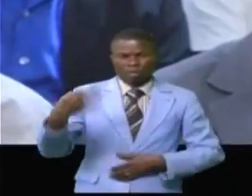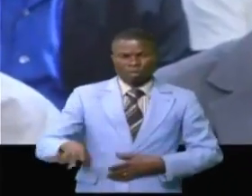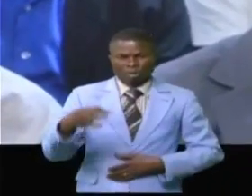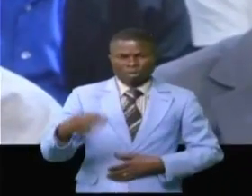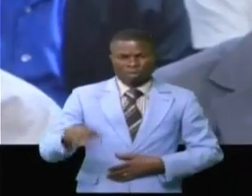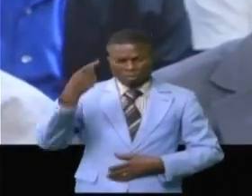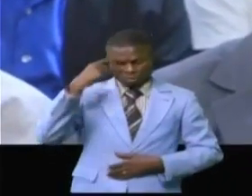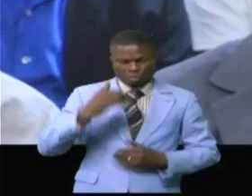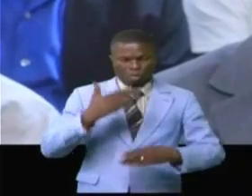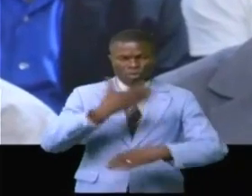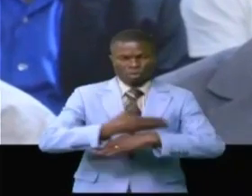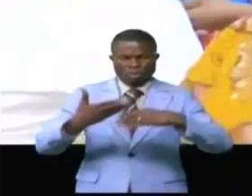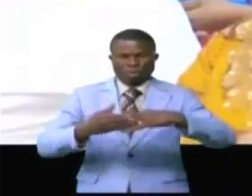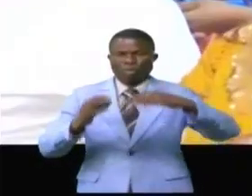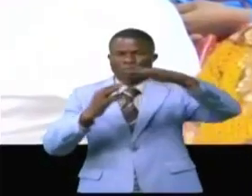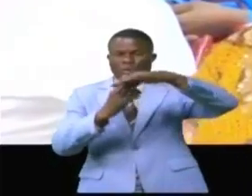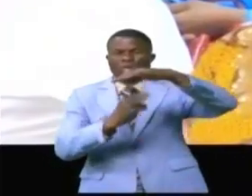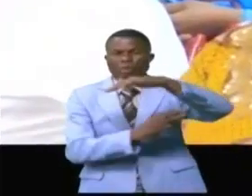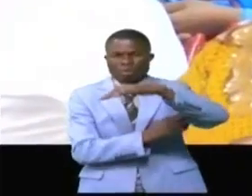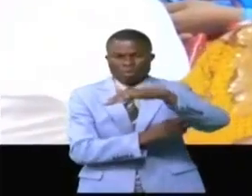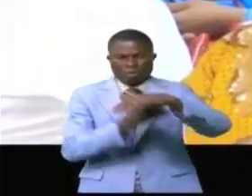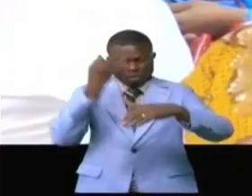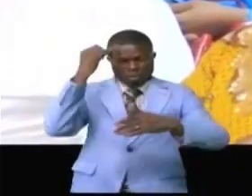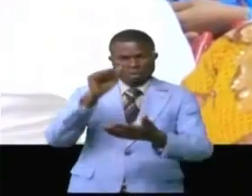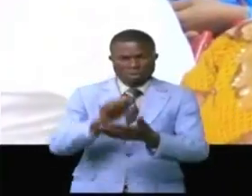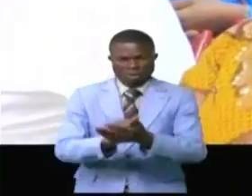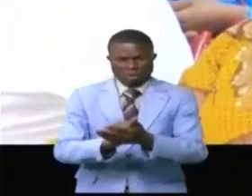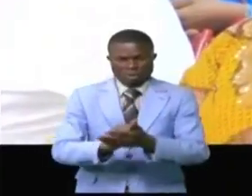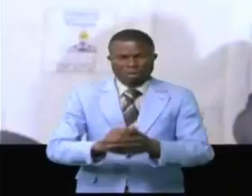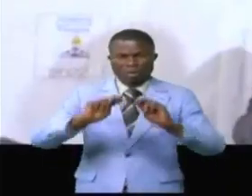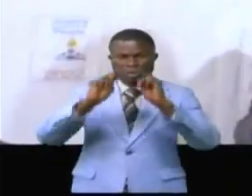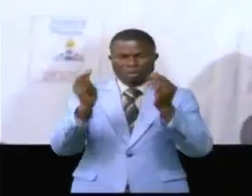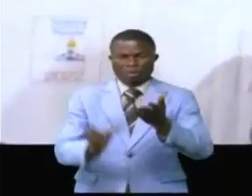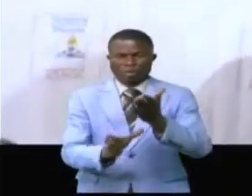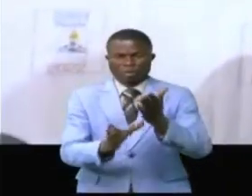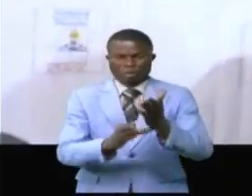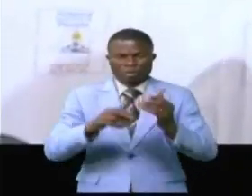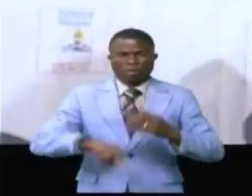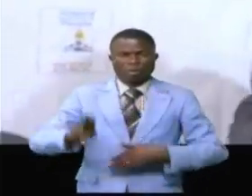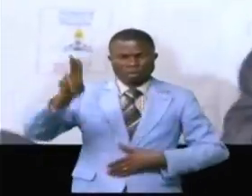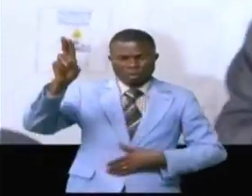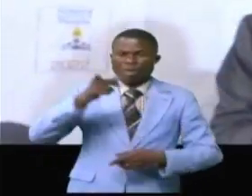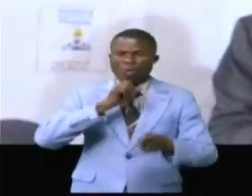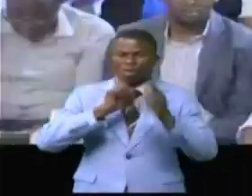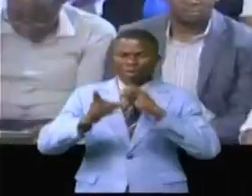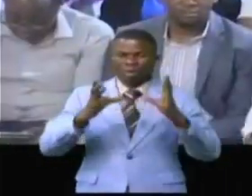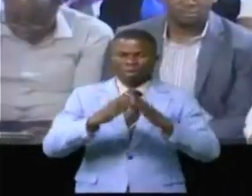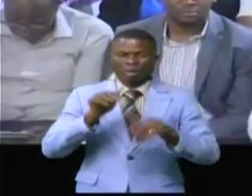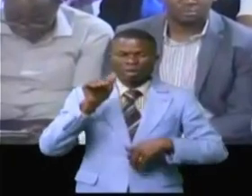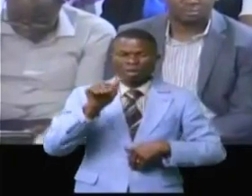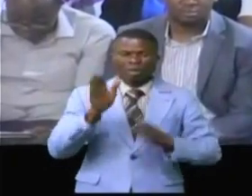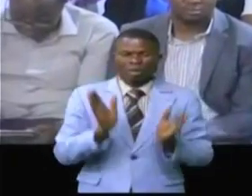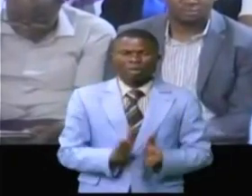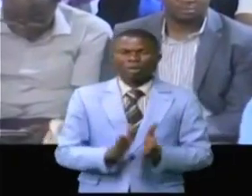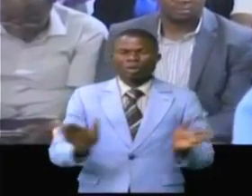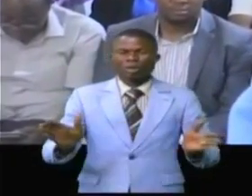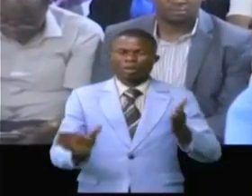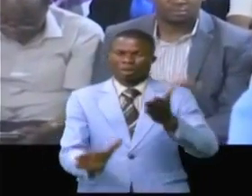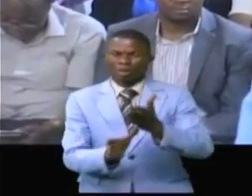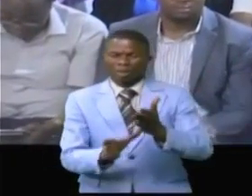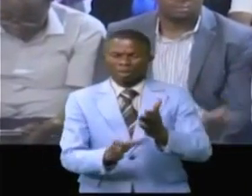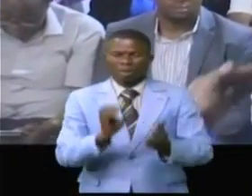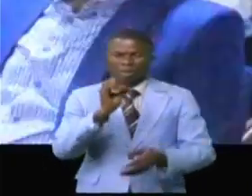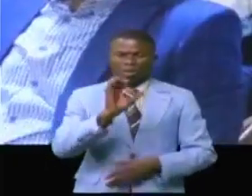la construction des ponts. C'est dans cette optique que le corps de l'élite scientifique de l'IDPS a échangé avec le directeur général adjoint de l'Office des